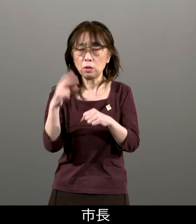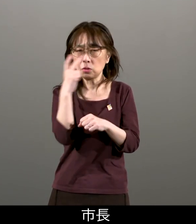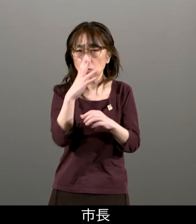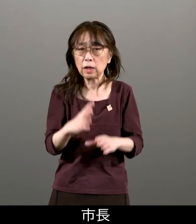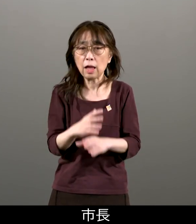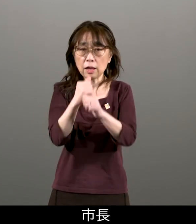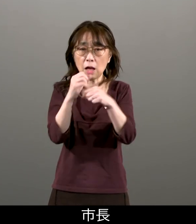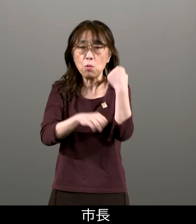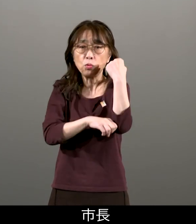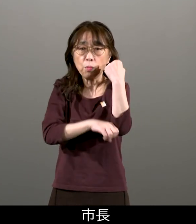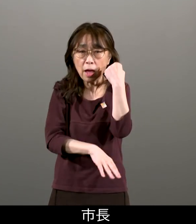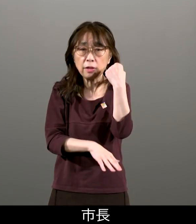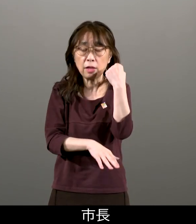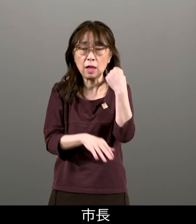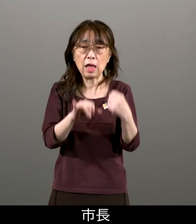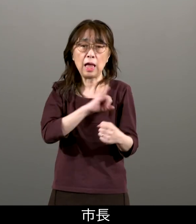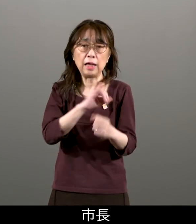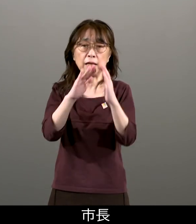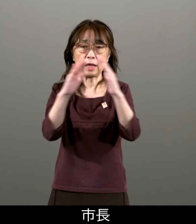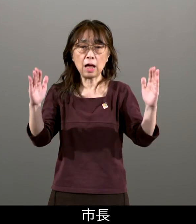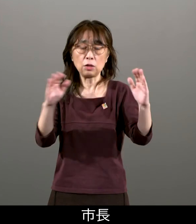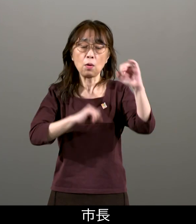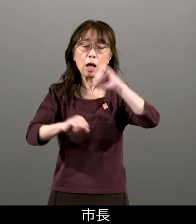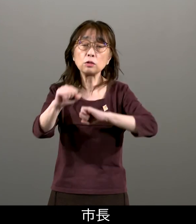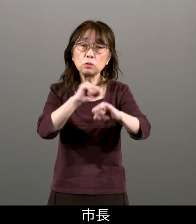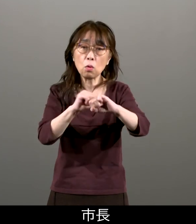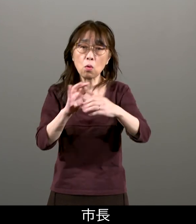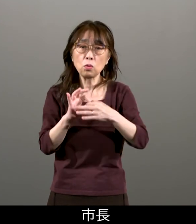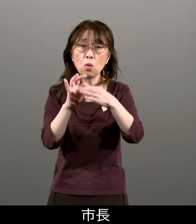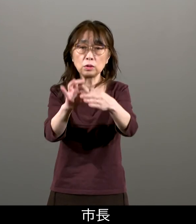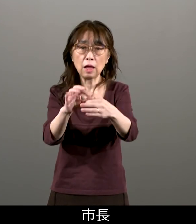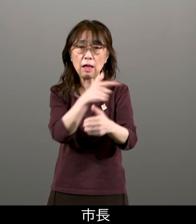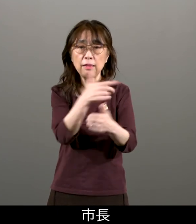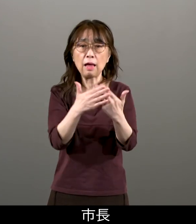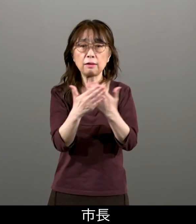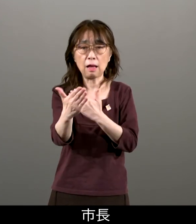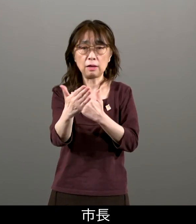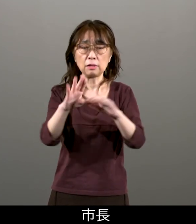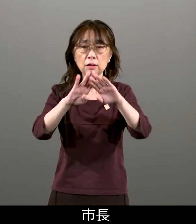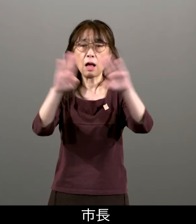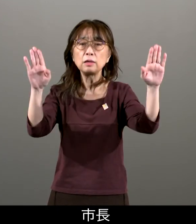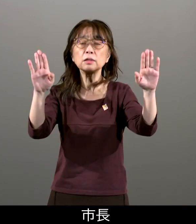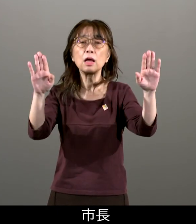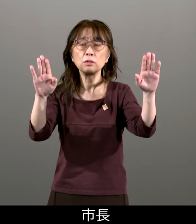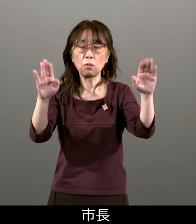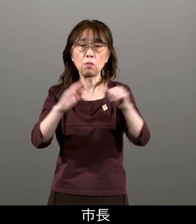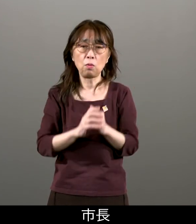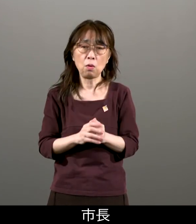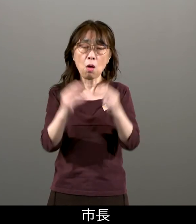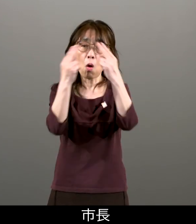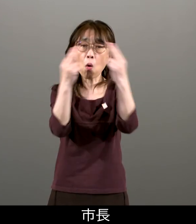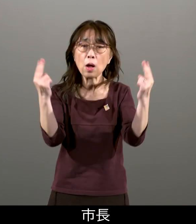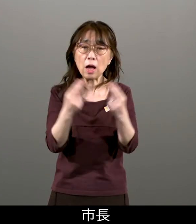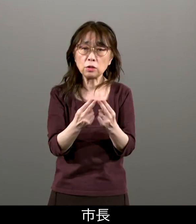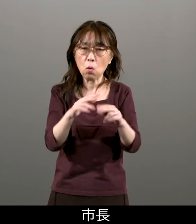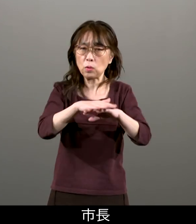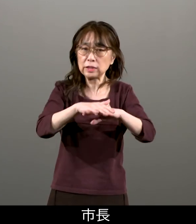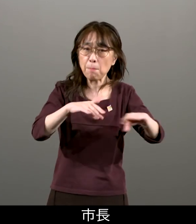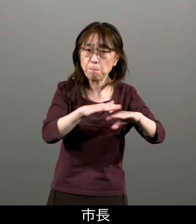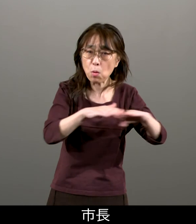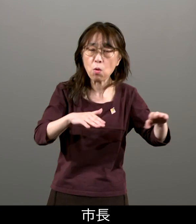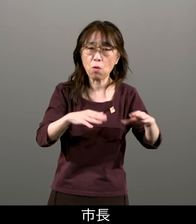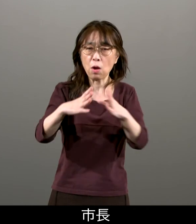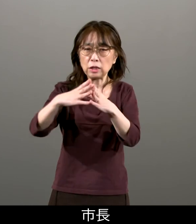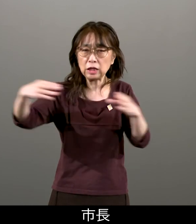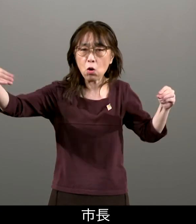ながら、この委員会の活動を通じて大会の開催による北海道、札幌、そして